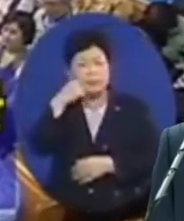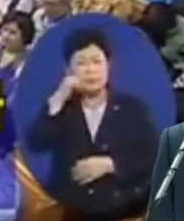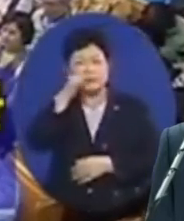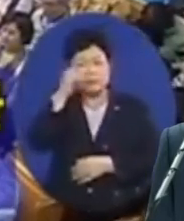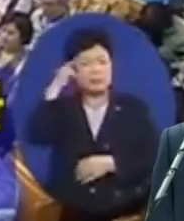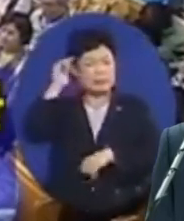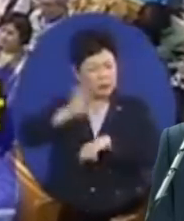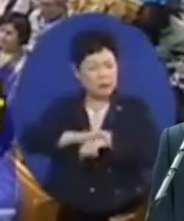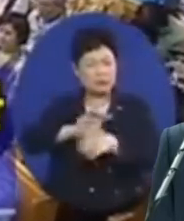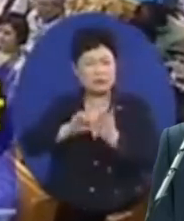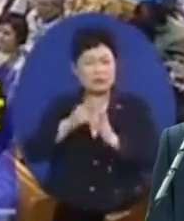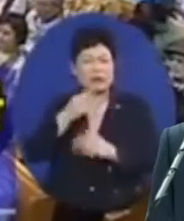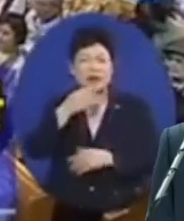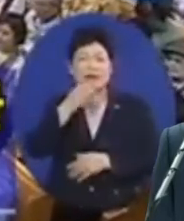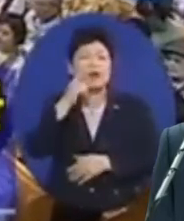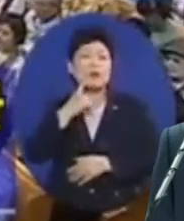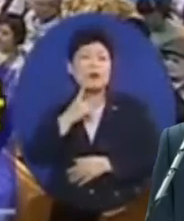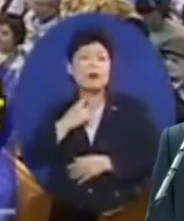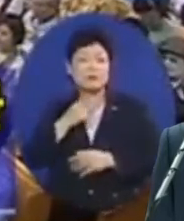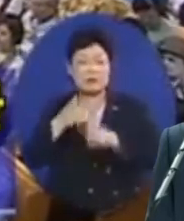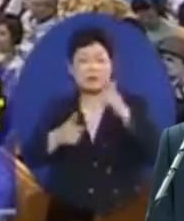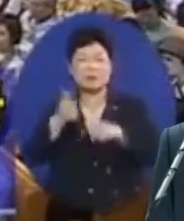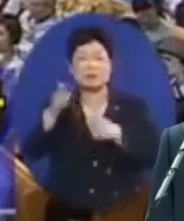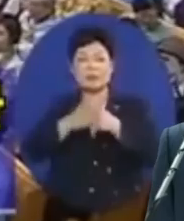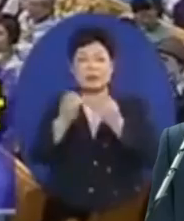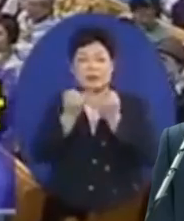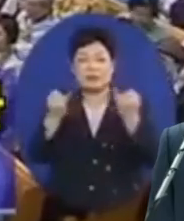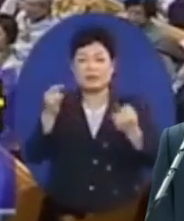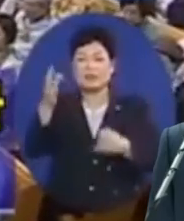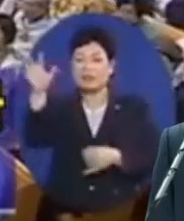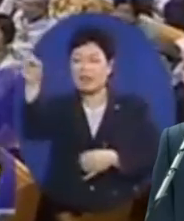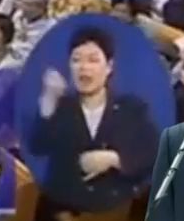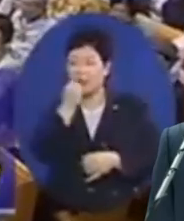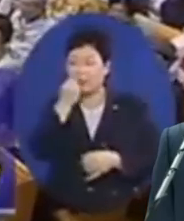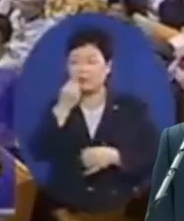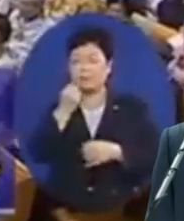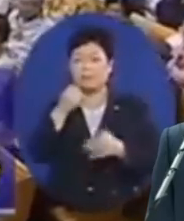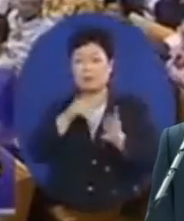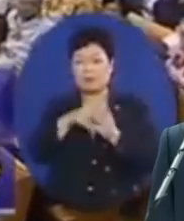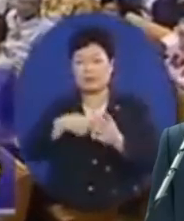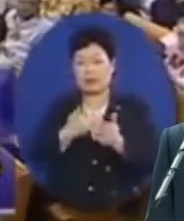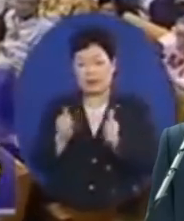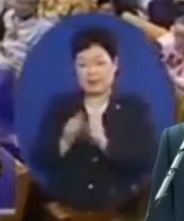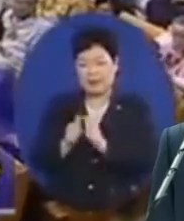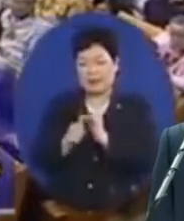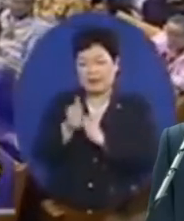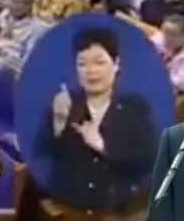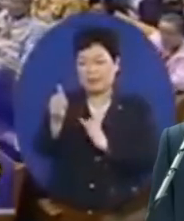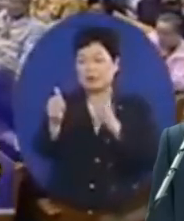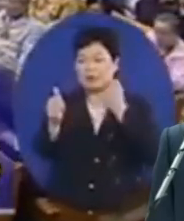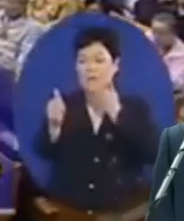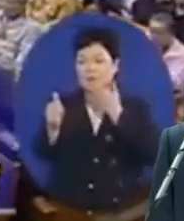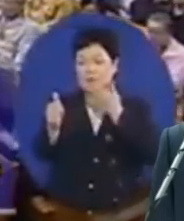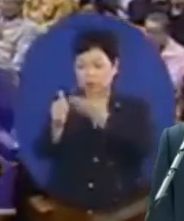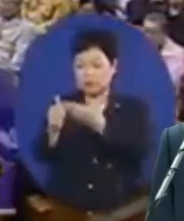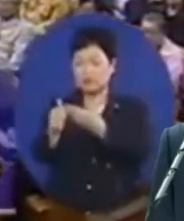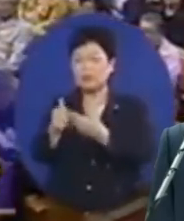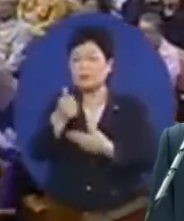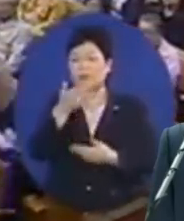할 만큼 탐스럽기도 한 나무인지라. 여자가 그 열매를 따먹고 자기와 함께 있는 남편에게도 주며 그도